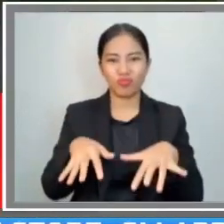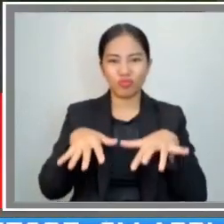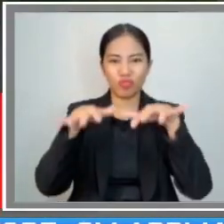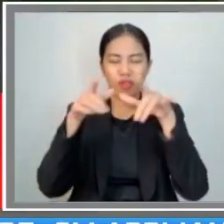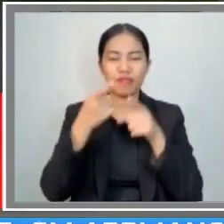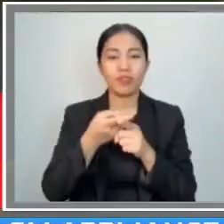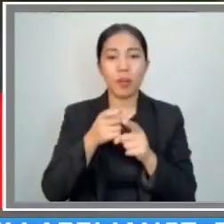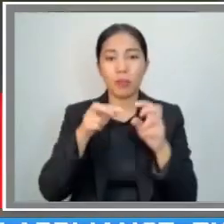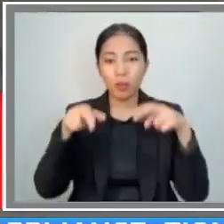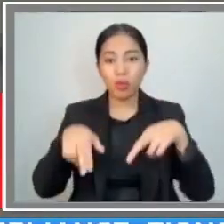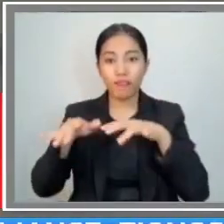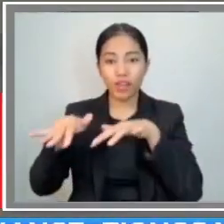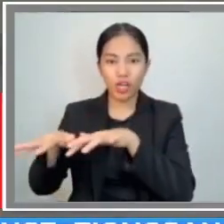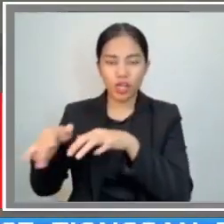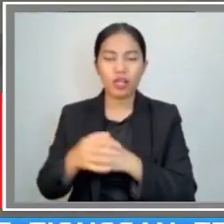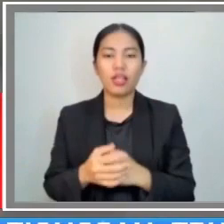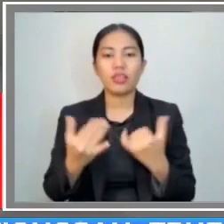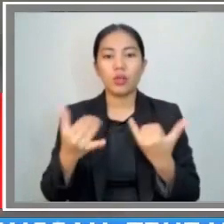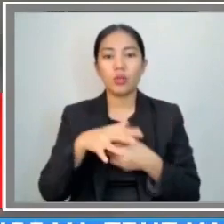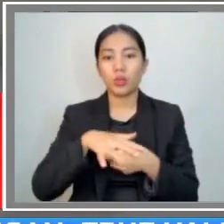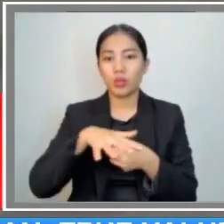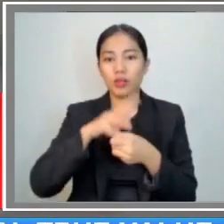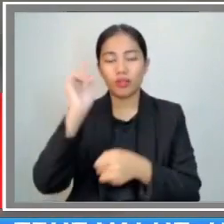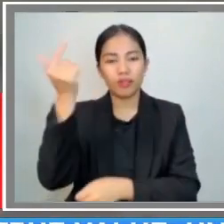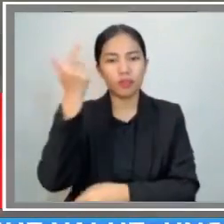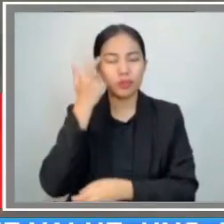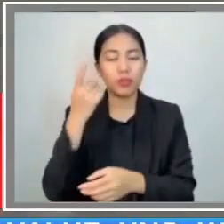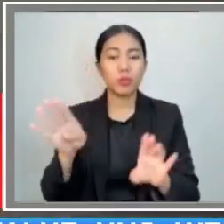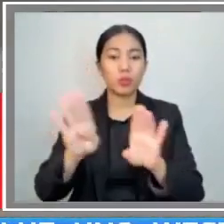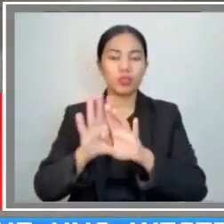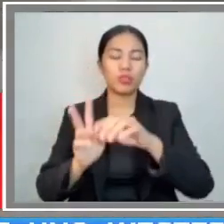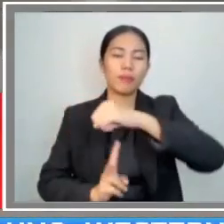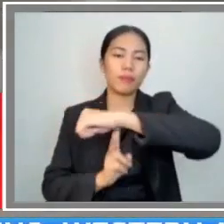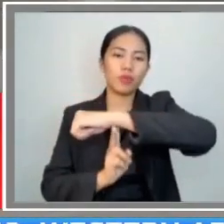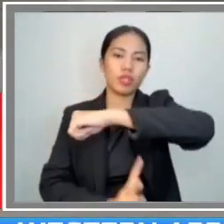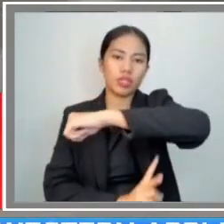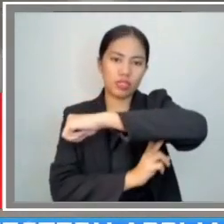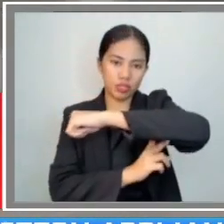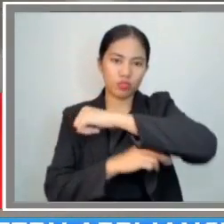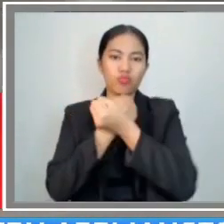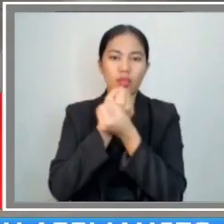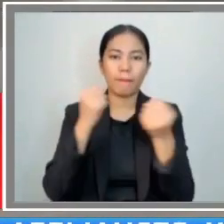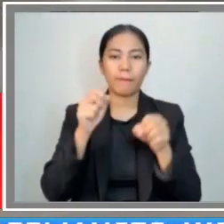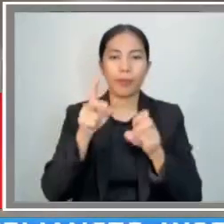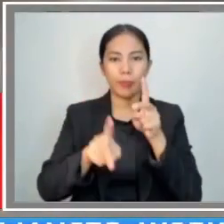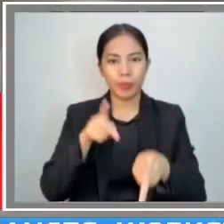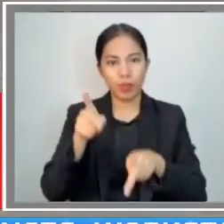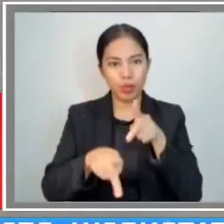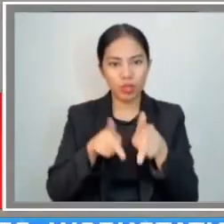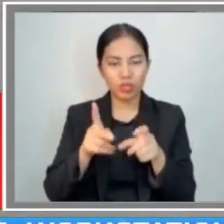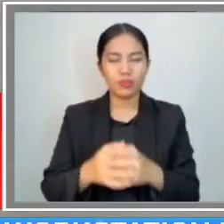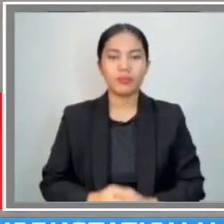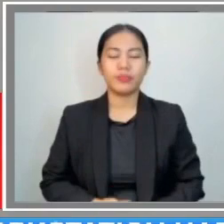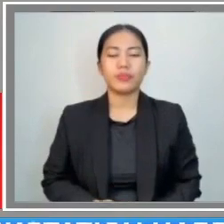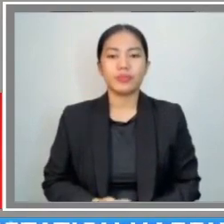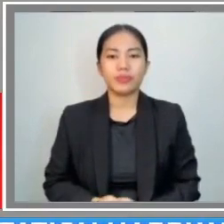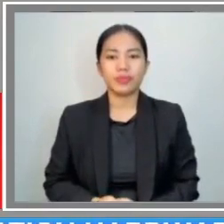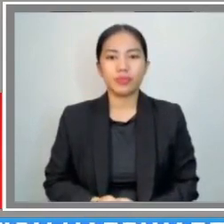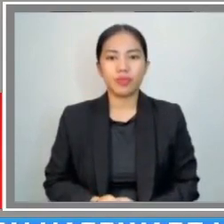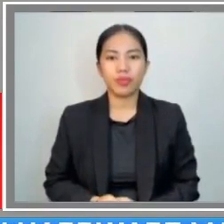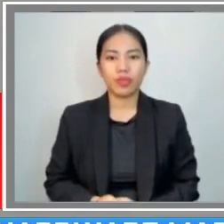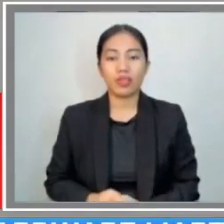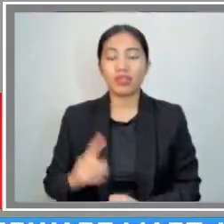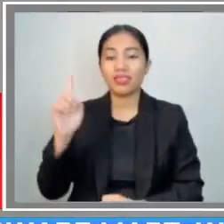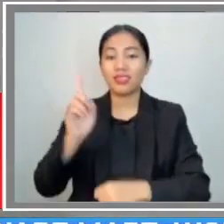na pamahalaan ang Bagunot Bridge para sa kaligtasan ng mga motorista. Hindi na rin pinadaraanan ang Natalag Bridge sa bayan ng